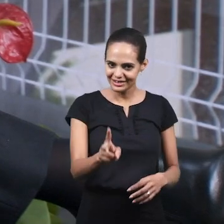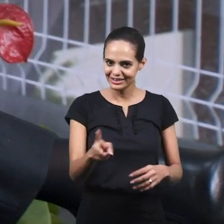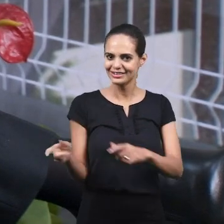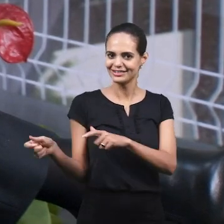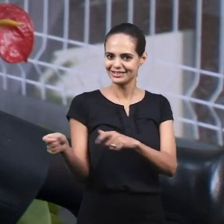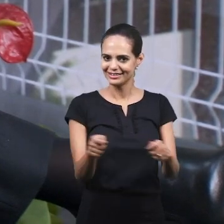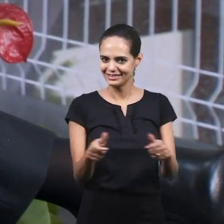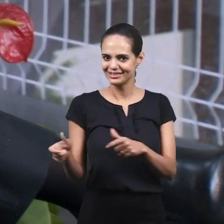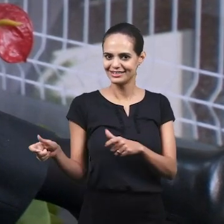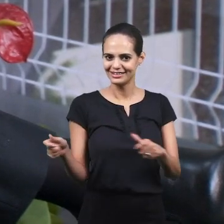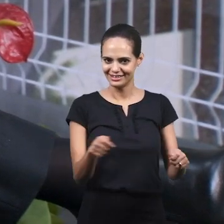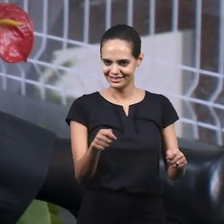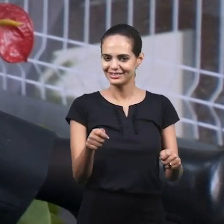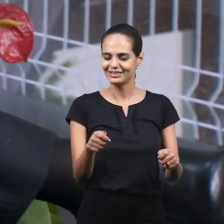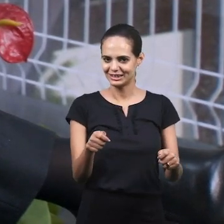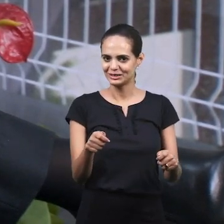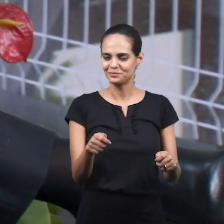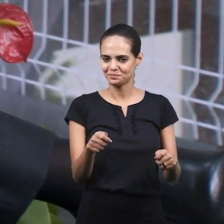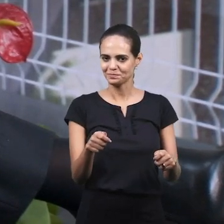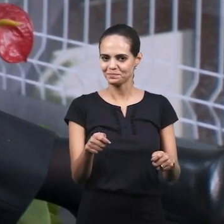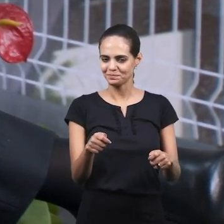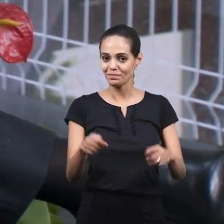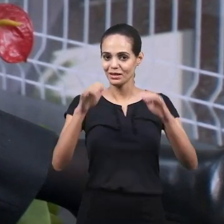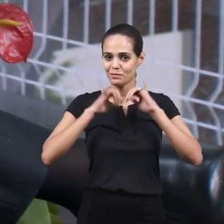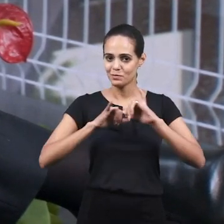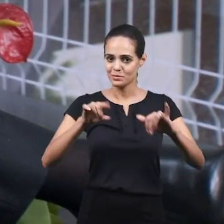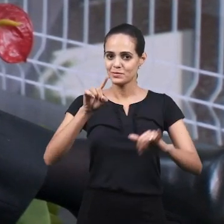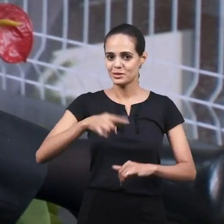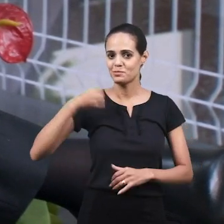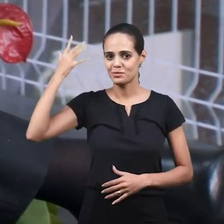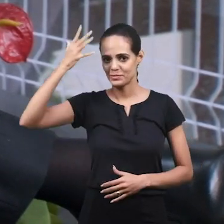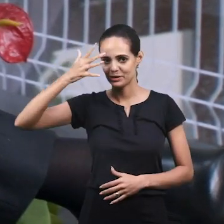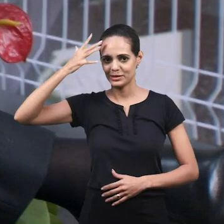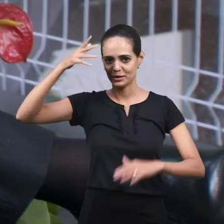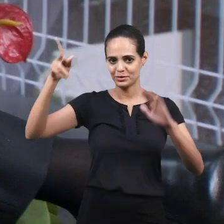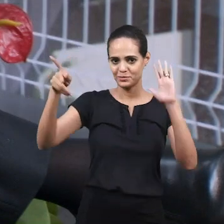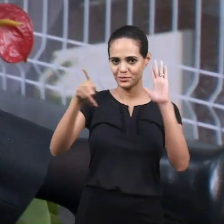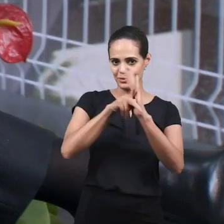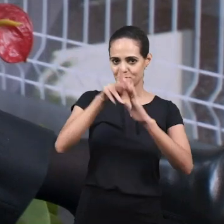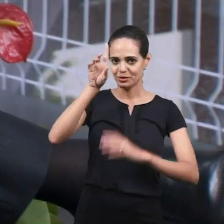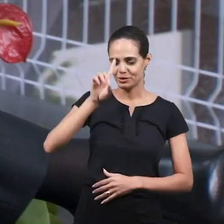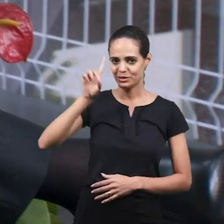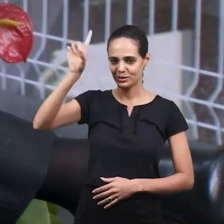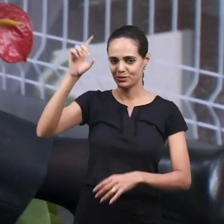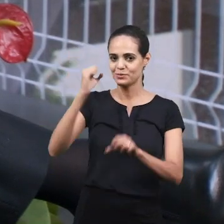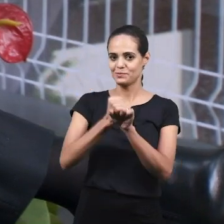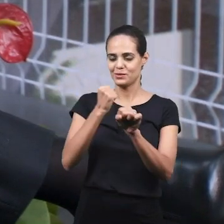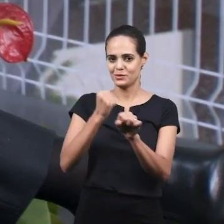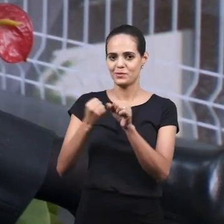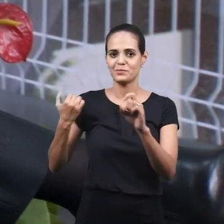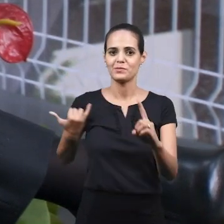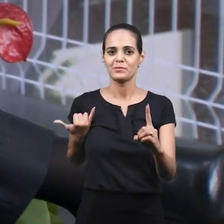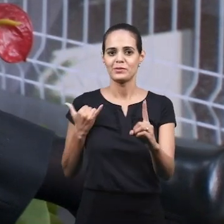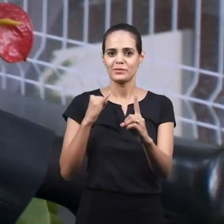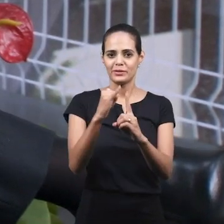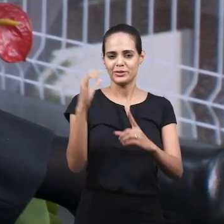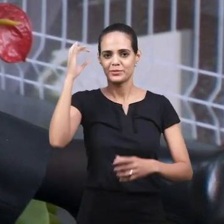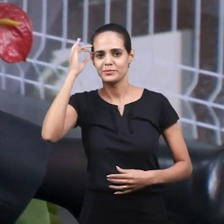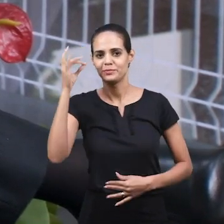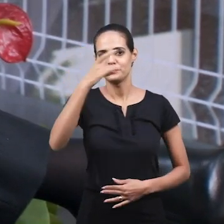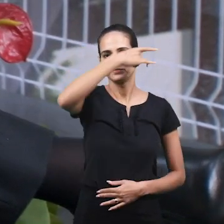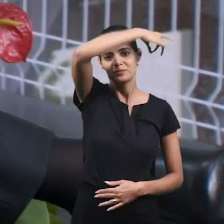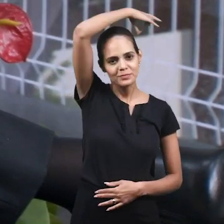transmettre à vous un message de la part de Dieu en témoignant une œuvre prophétique dirigée par le